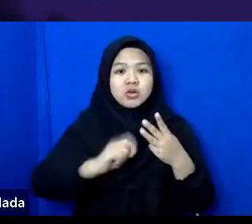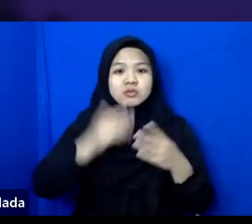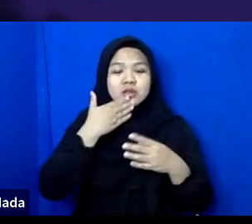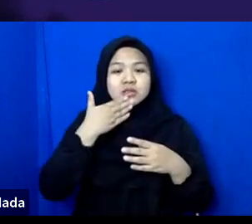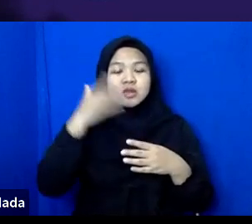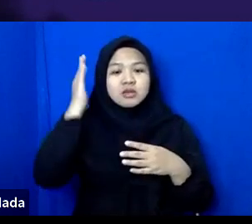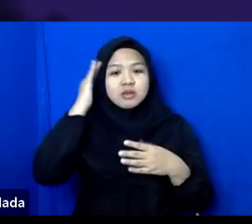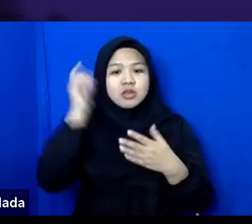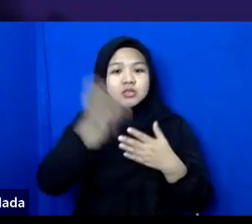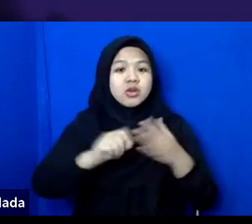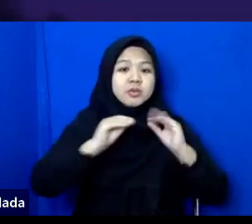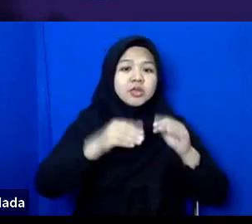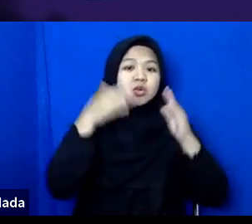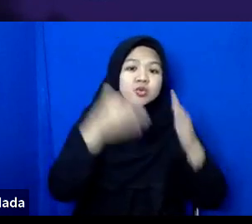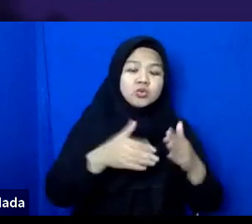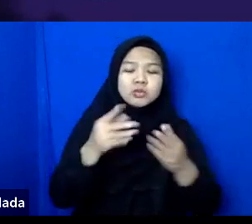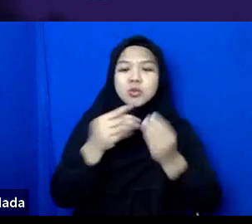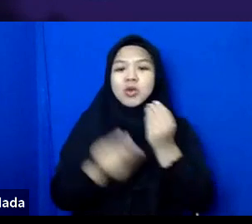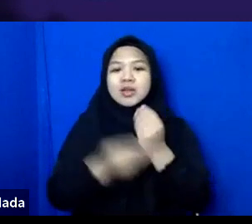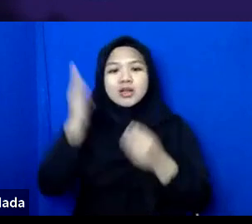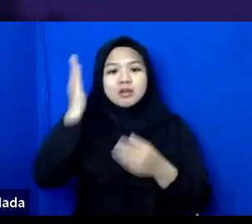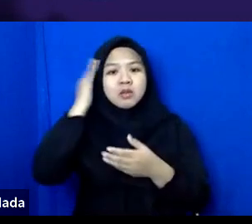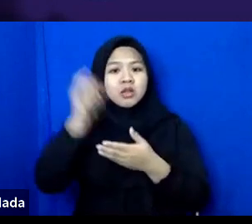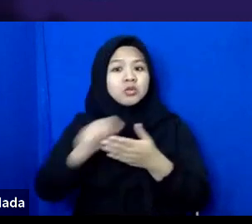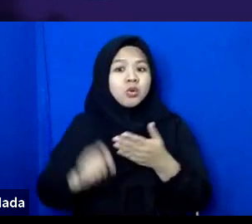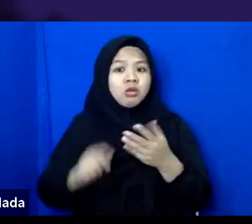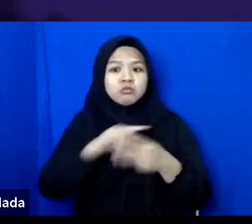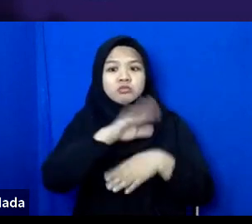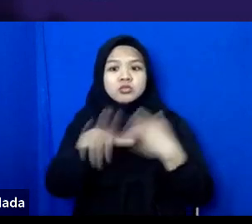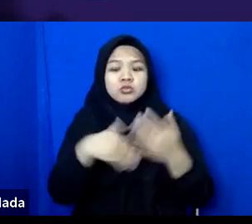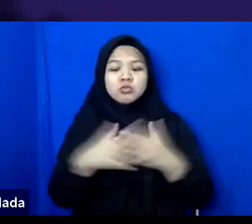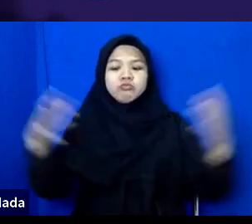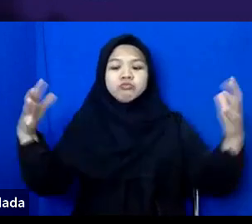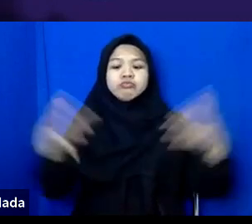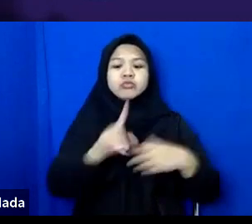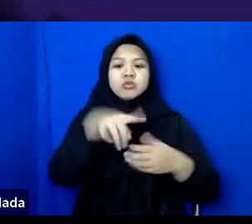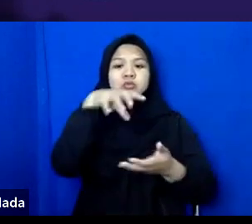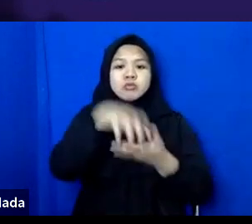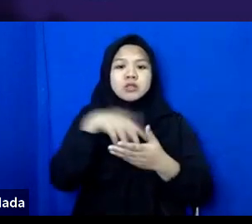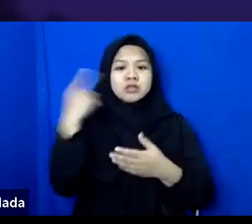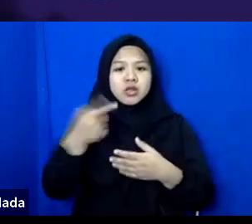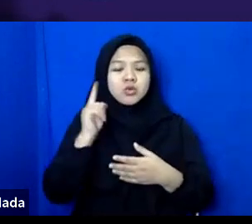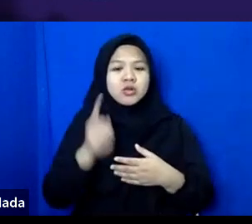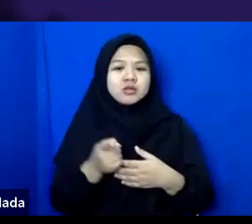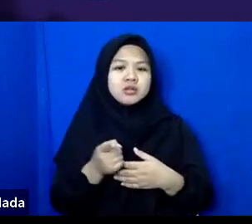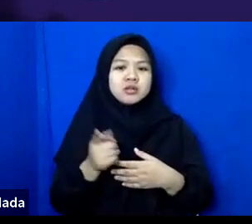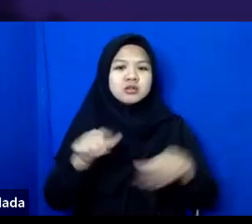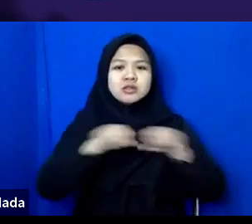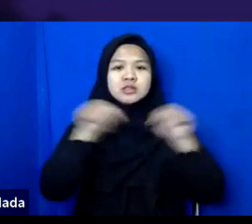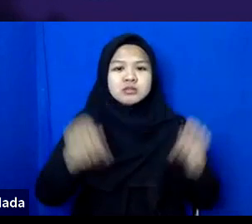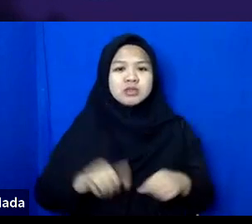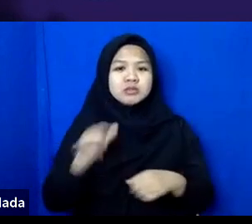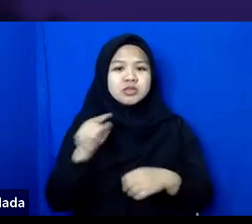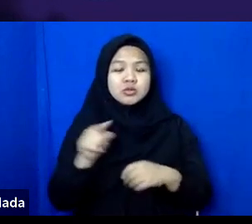kepala sekolah pendidikan khusus dan wakil kepala sekolah dan itu semua itu di satu tempat di sekolahan itu selalu ada jadi sistemis seperti